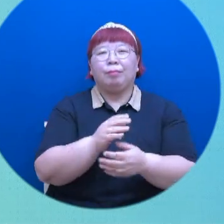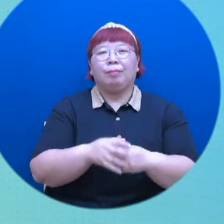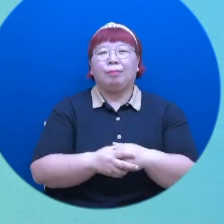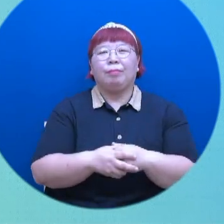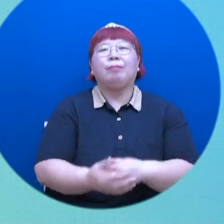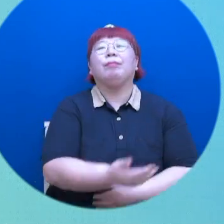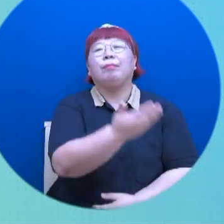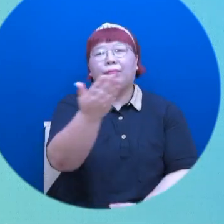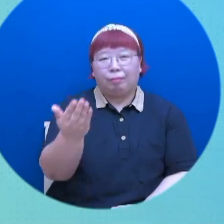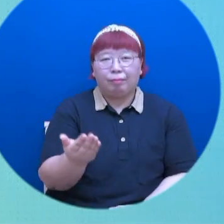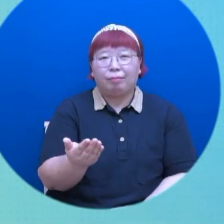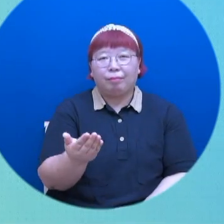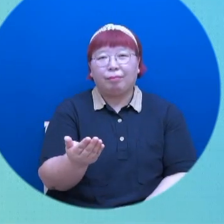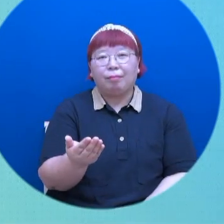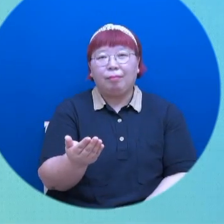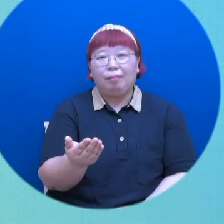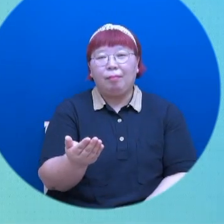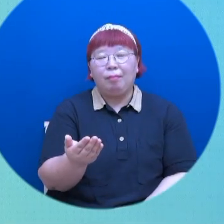여러분이요.